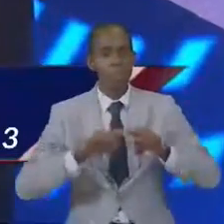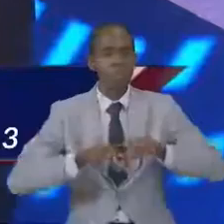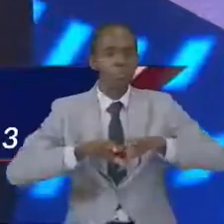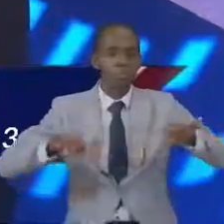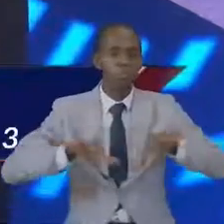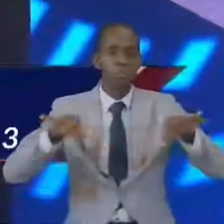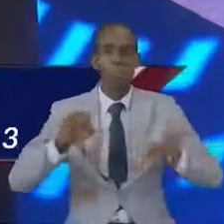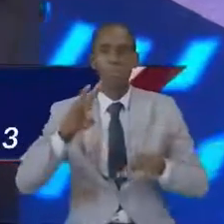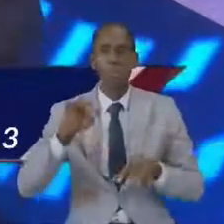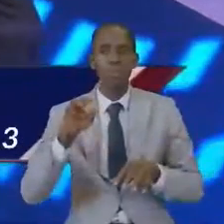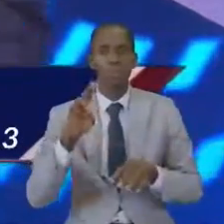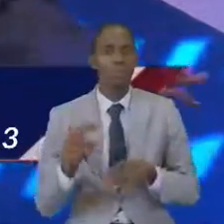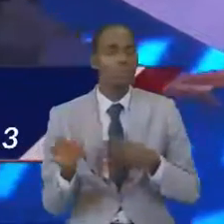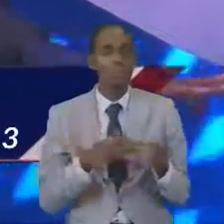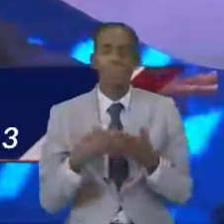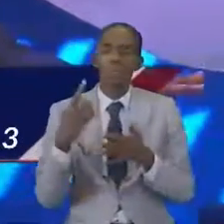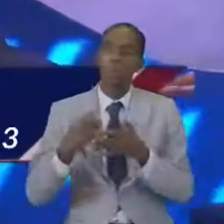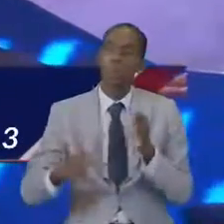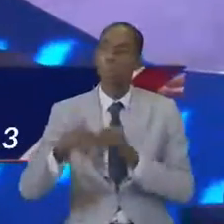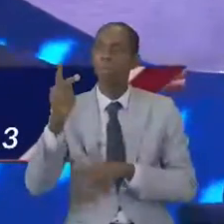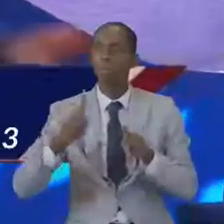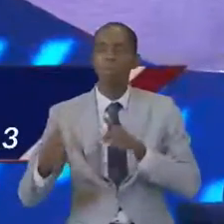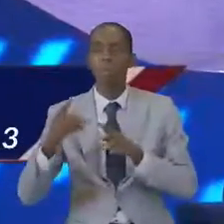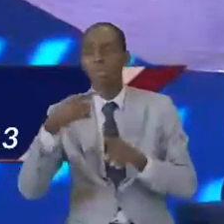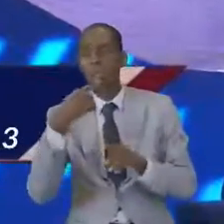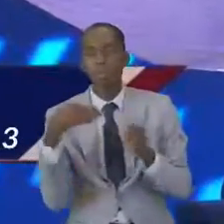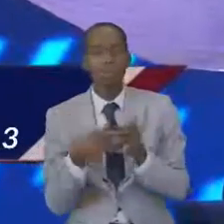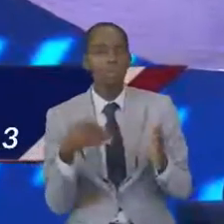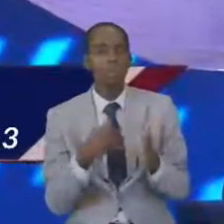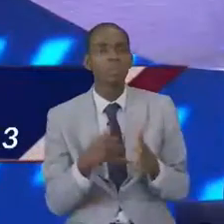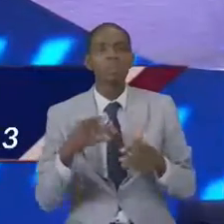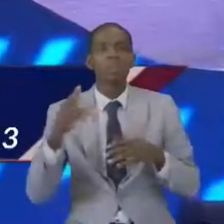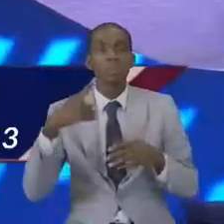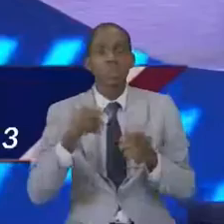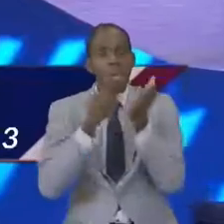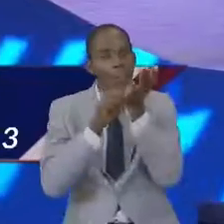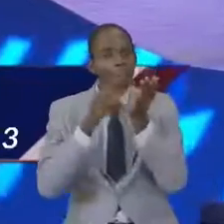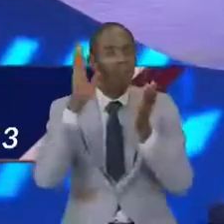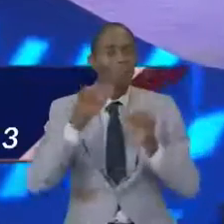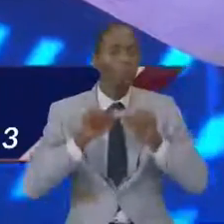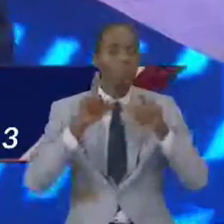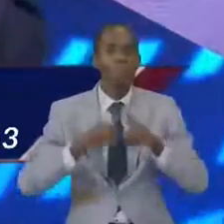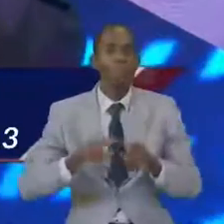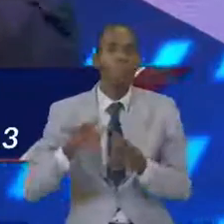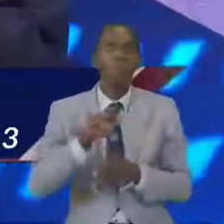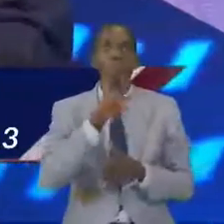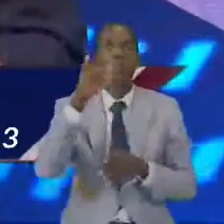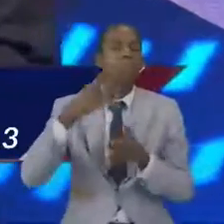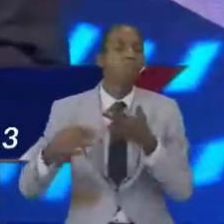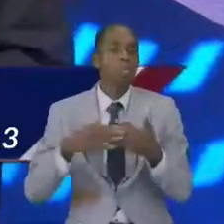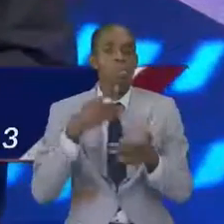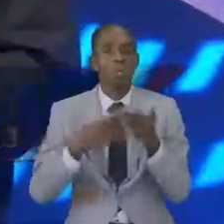c'est le poisson va continuer à nager et peu importe ce qui se passe au dehors l'oiseau va continuer à voler peu importe ce qui se passe sur la terre